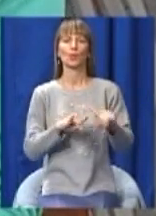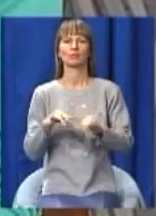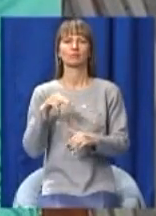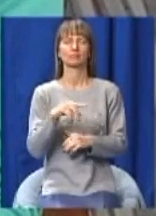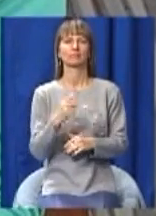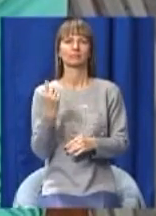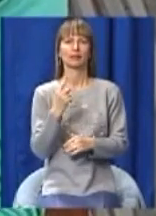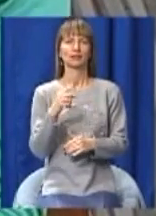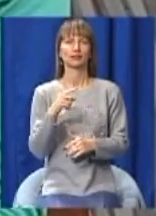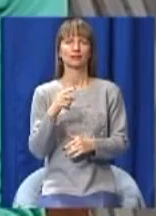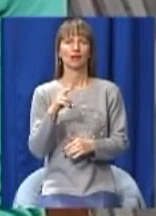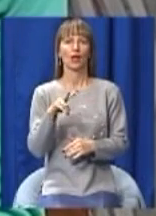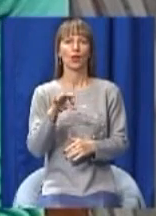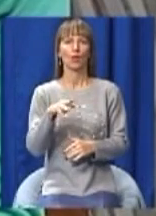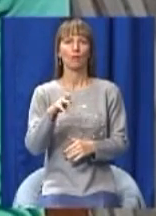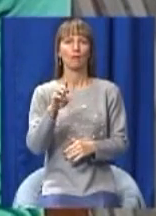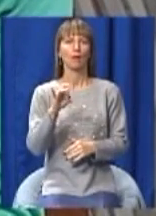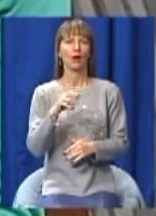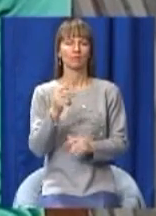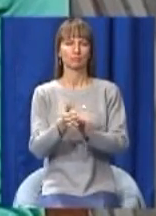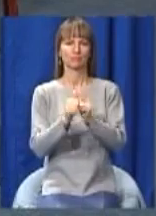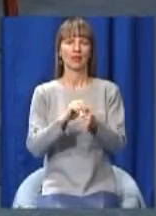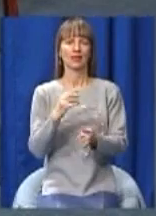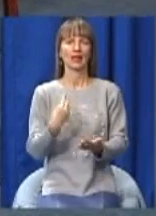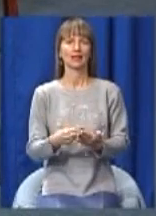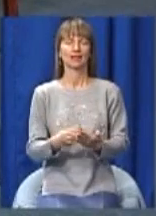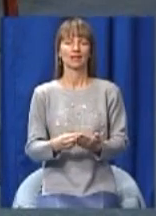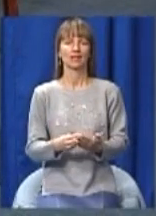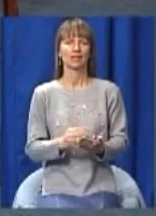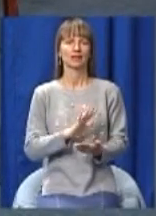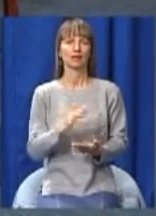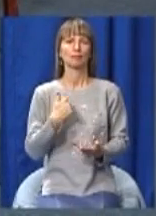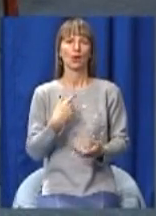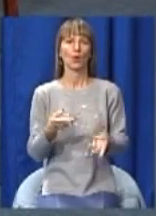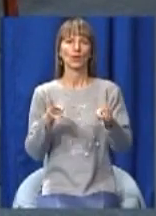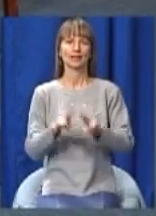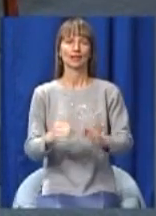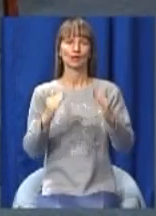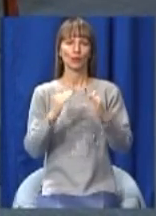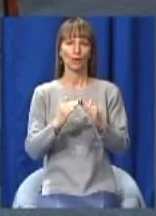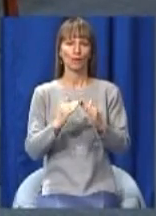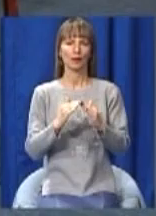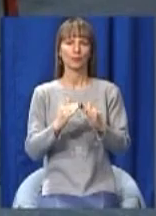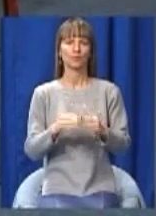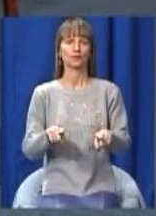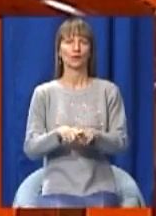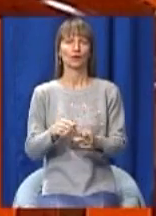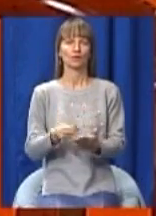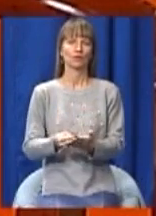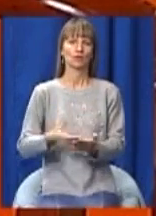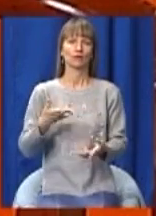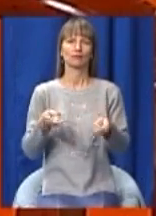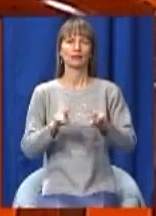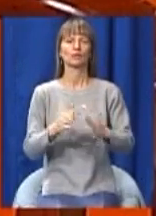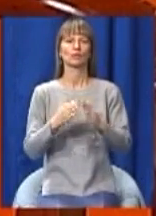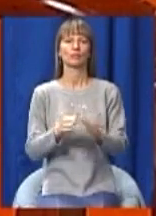большие ломбард побилось бывает и его на плащ и обвинил это никуда не поставить такой custom завышаешь